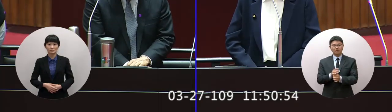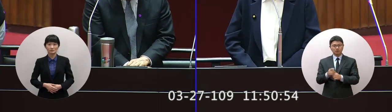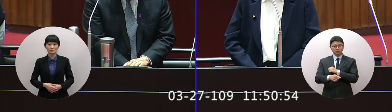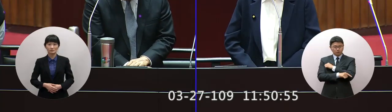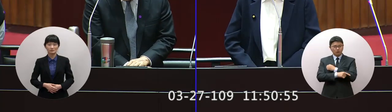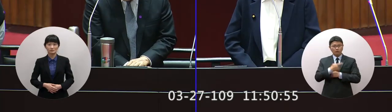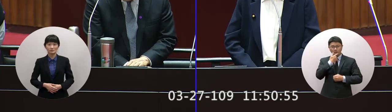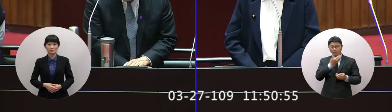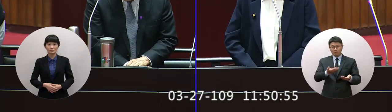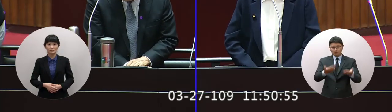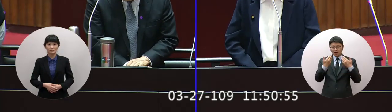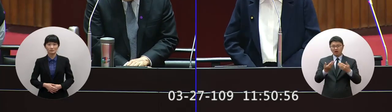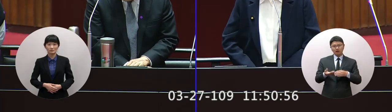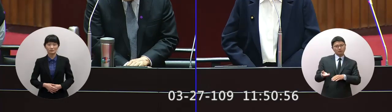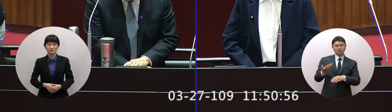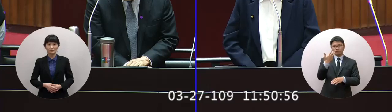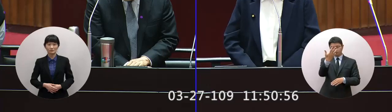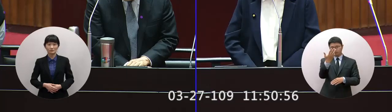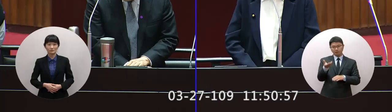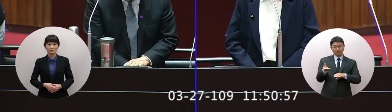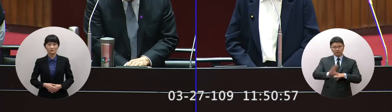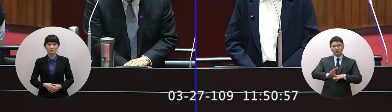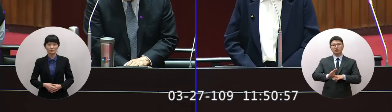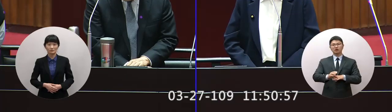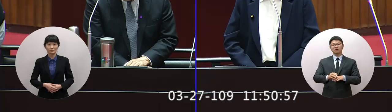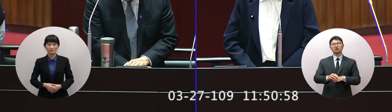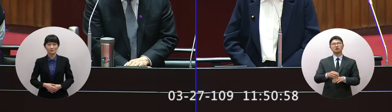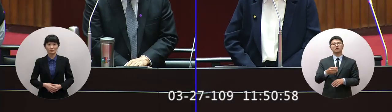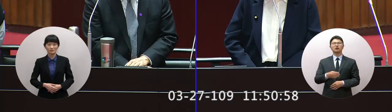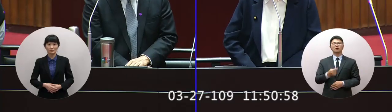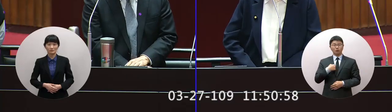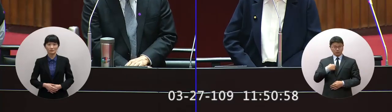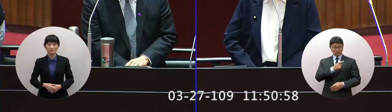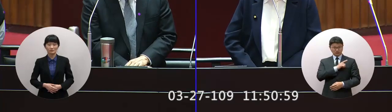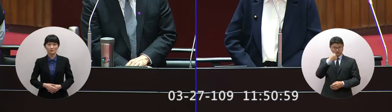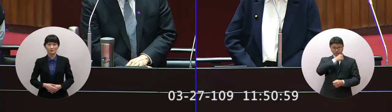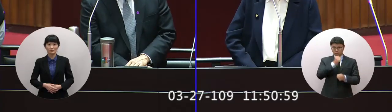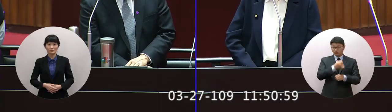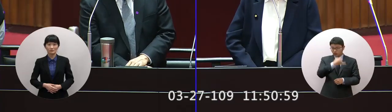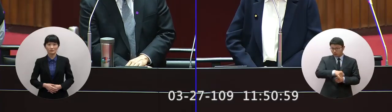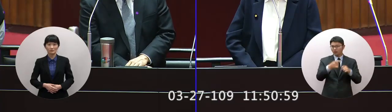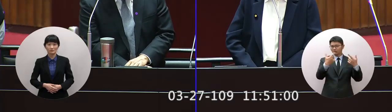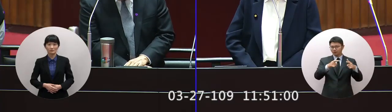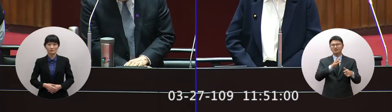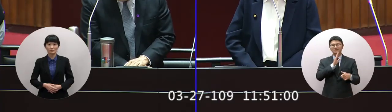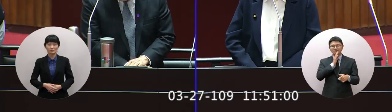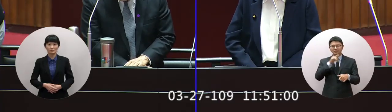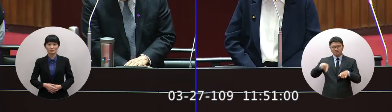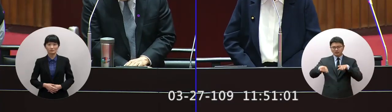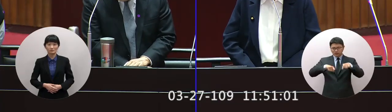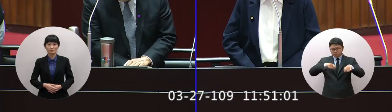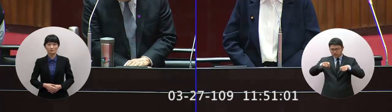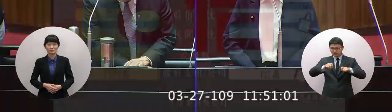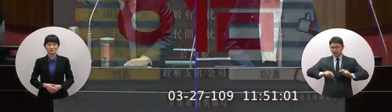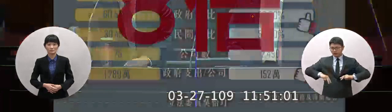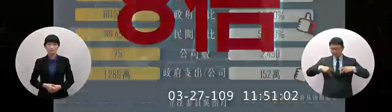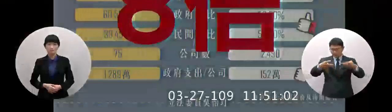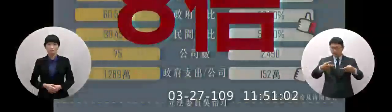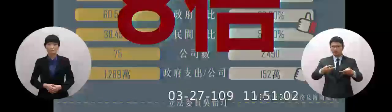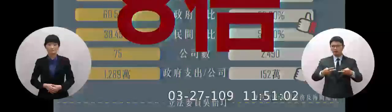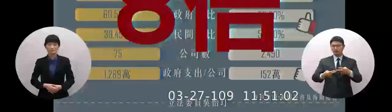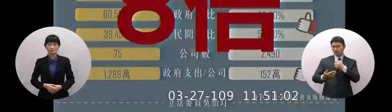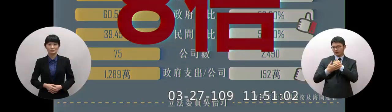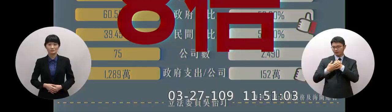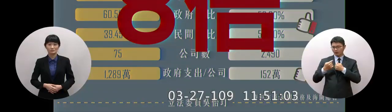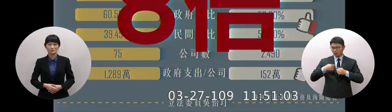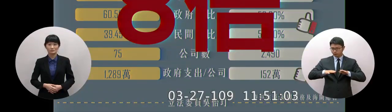新创公司。我在这里要讲的不是我们做的不好，而是我们的方式可能可以改变，让我们的进步空间可